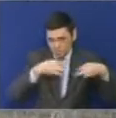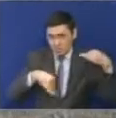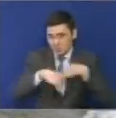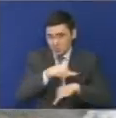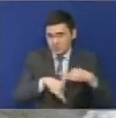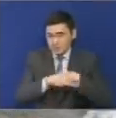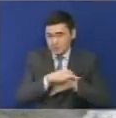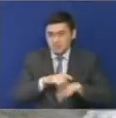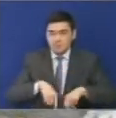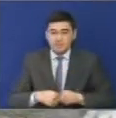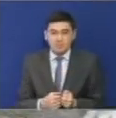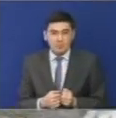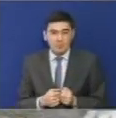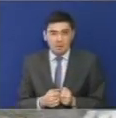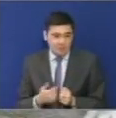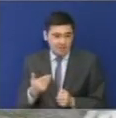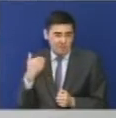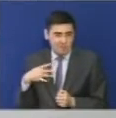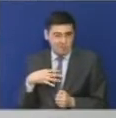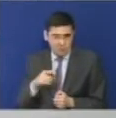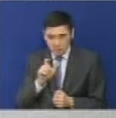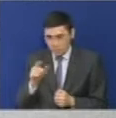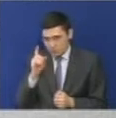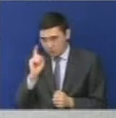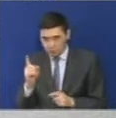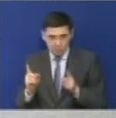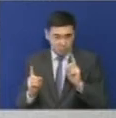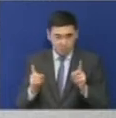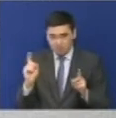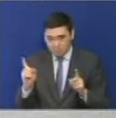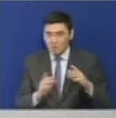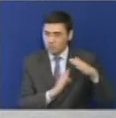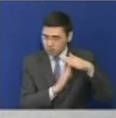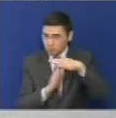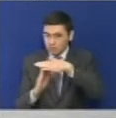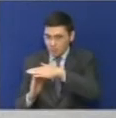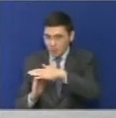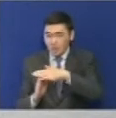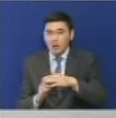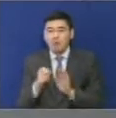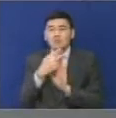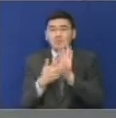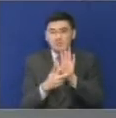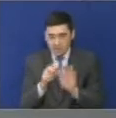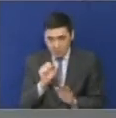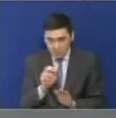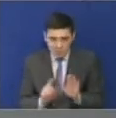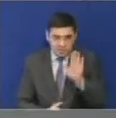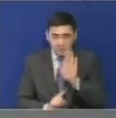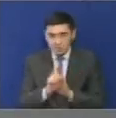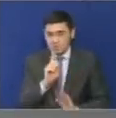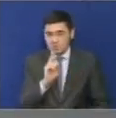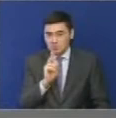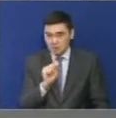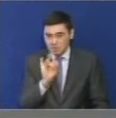Семей қаласында бұған дейін тек шектеу шаралары енгізілген болса, 18 сәуірден бастап карантин жарияланды. Осыған байланысты шаралар